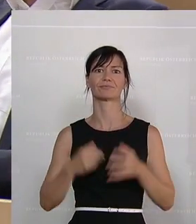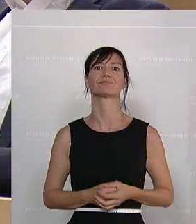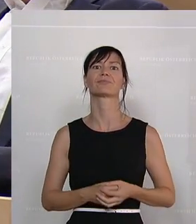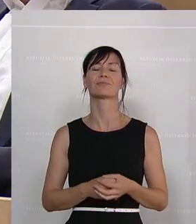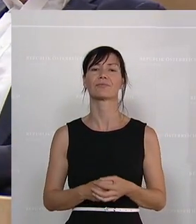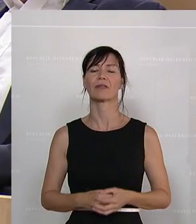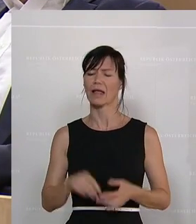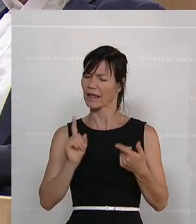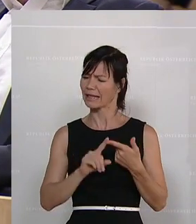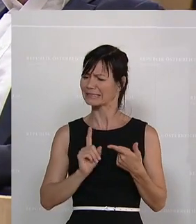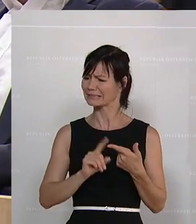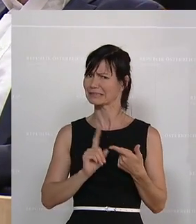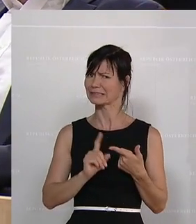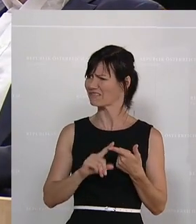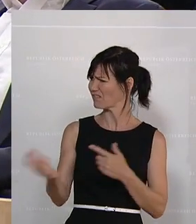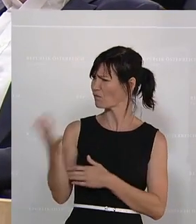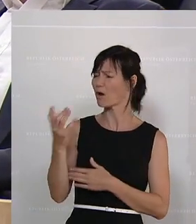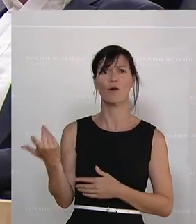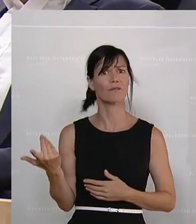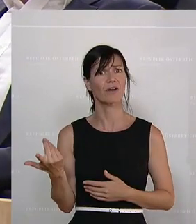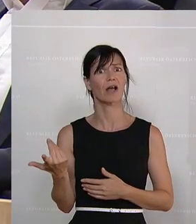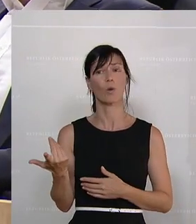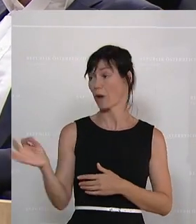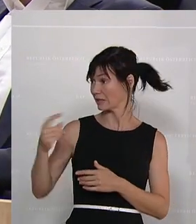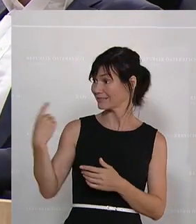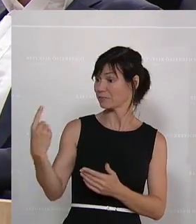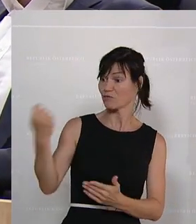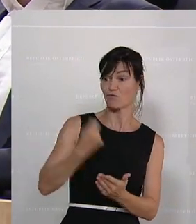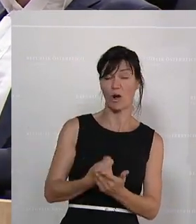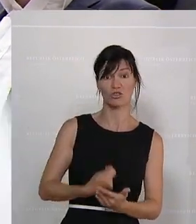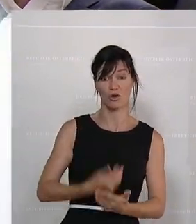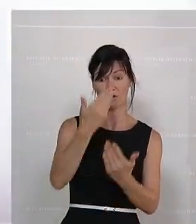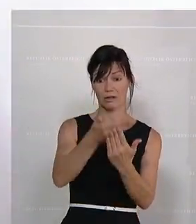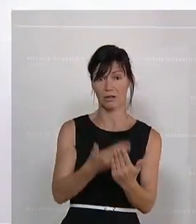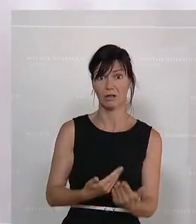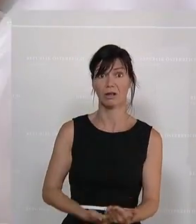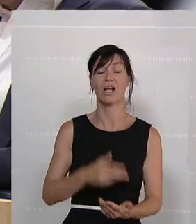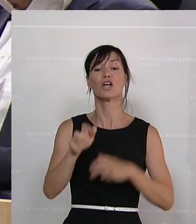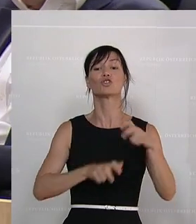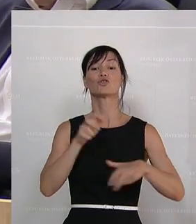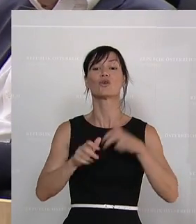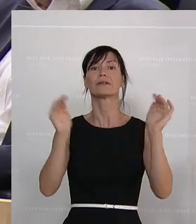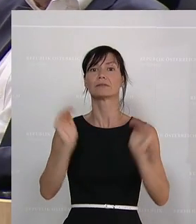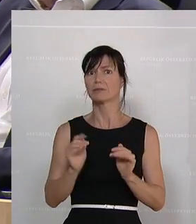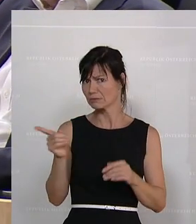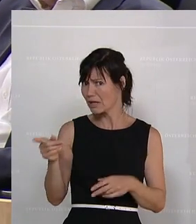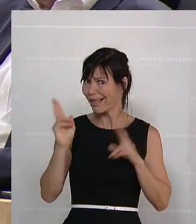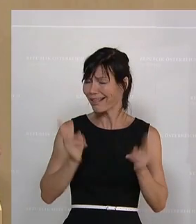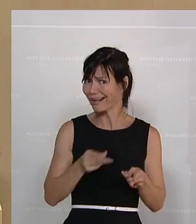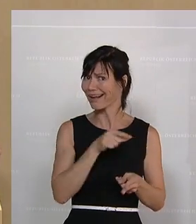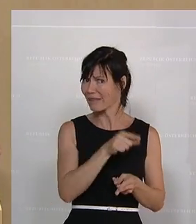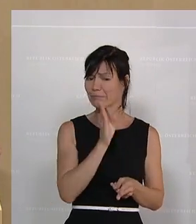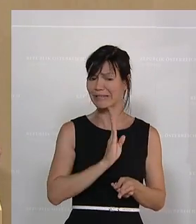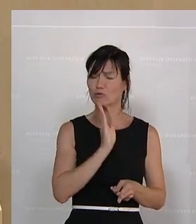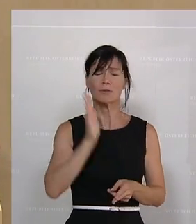aus die vorschlagen ist steuersenkungen auf lebensmittel kennen sie die pensionistin die sie vorgelesen haben